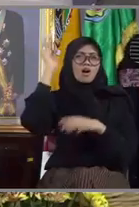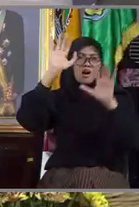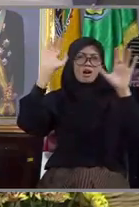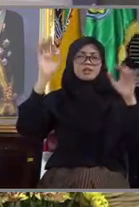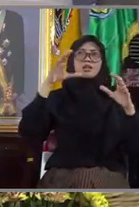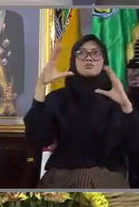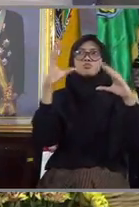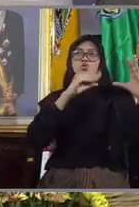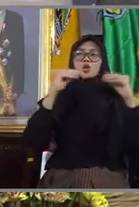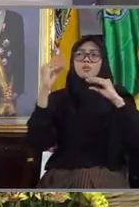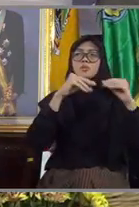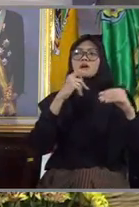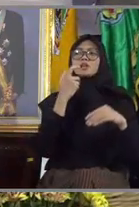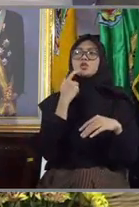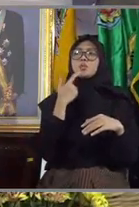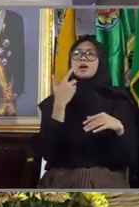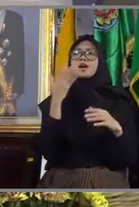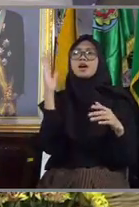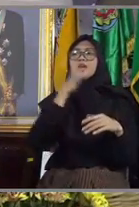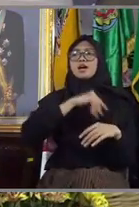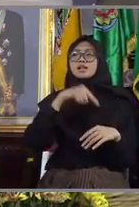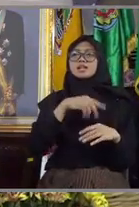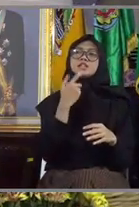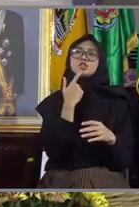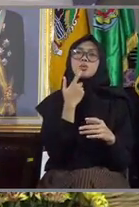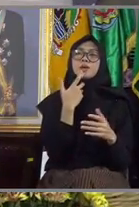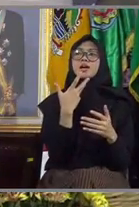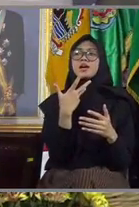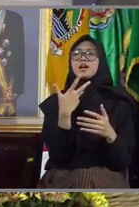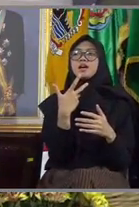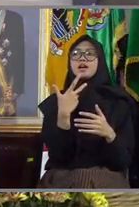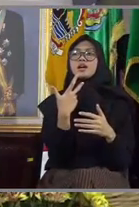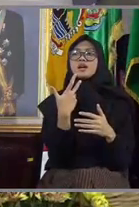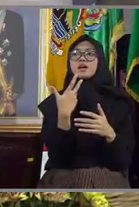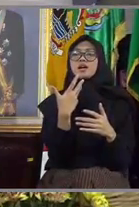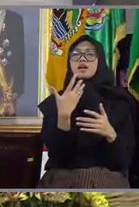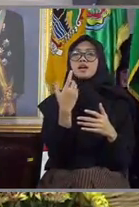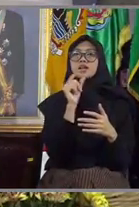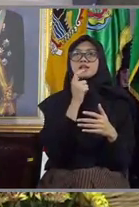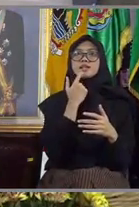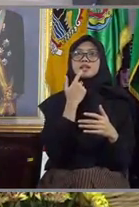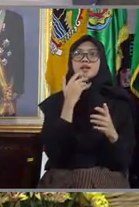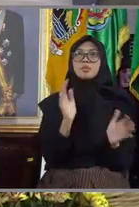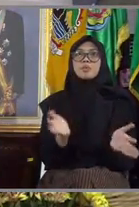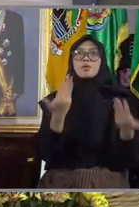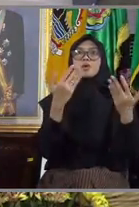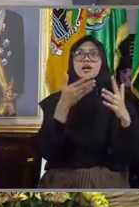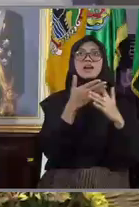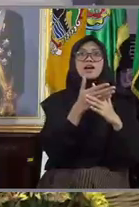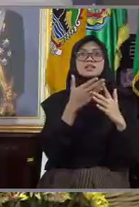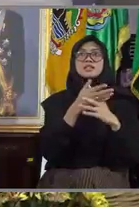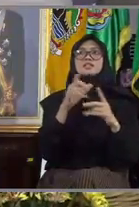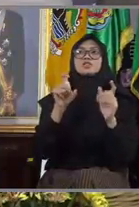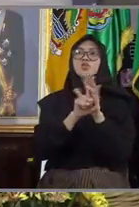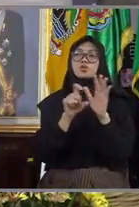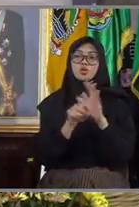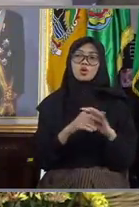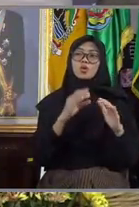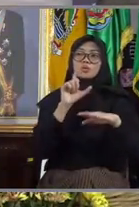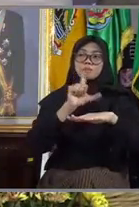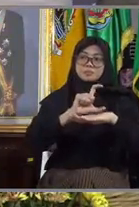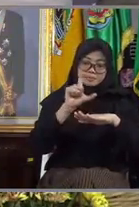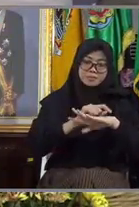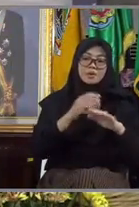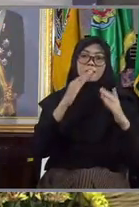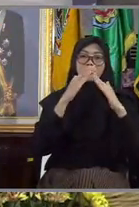hari ini coba kita mulai nyicil, yang existing diberikan akses. Baik itu rumah ibadah,